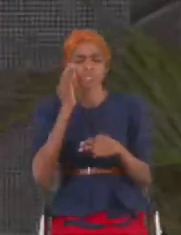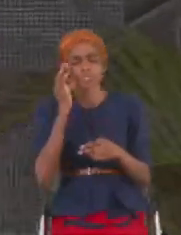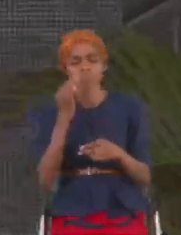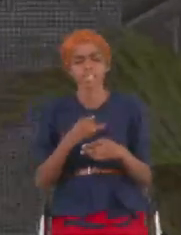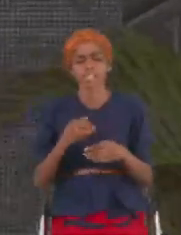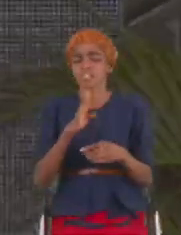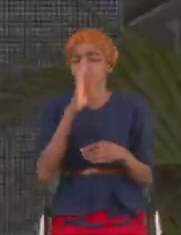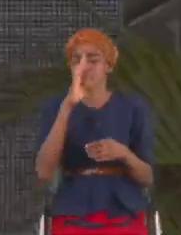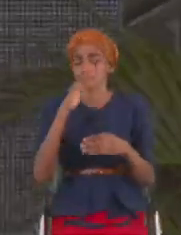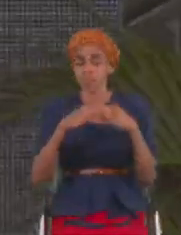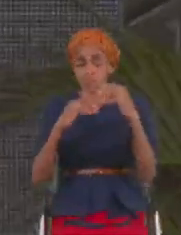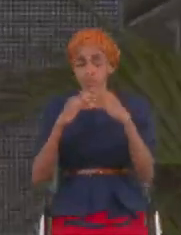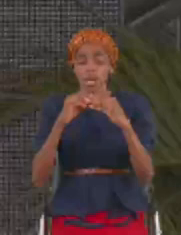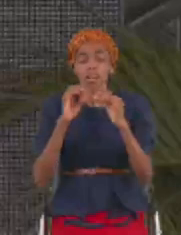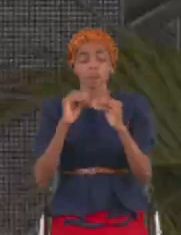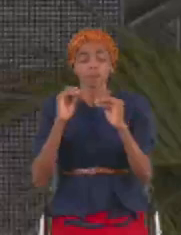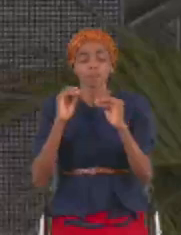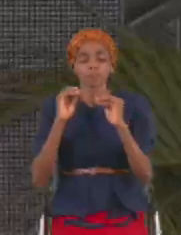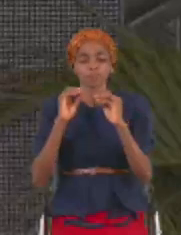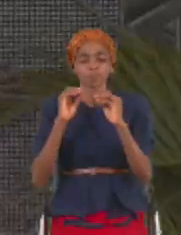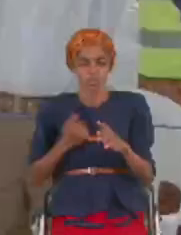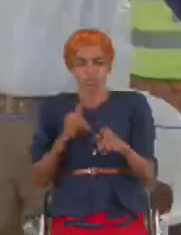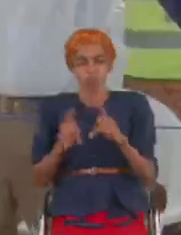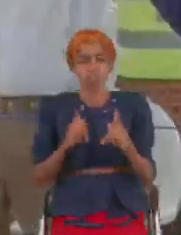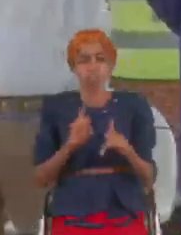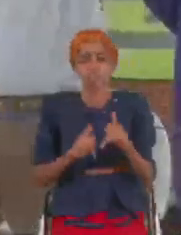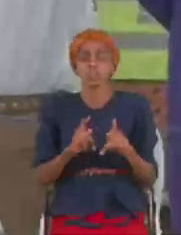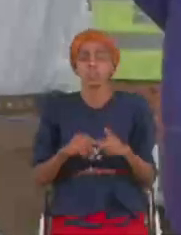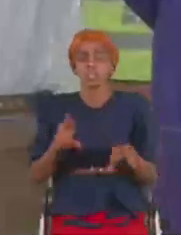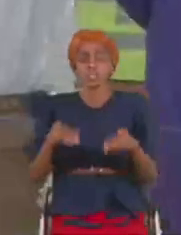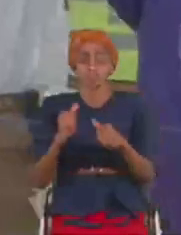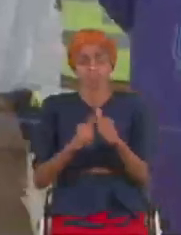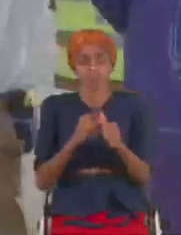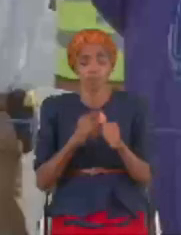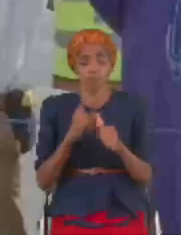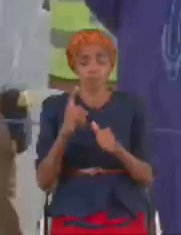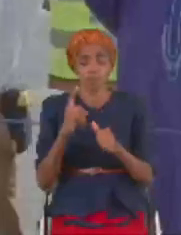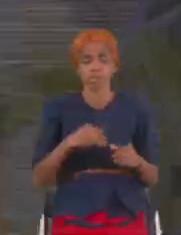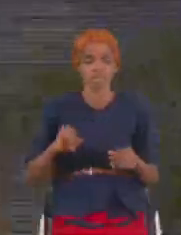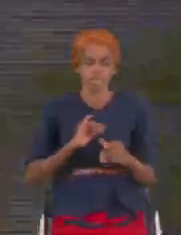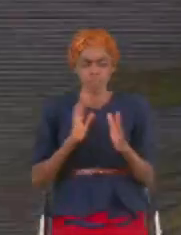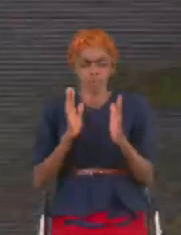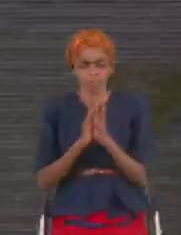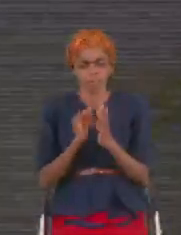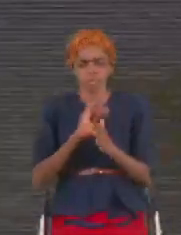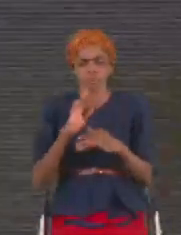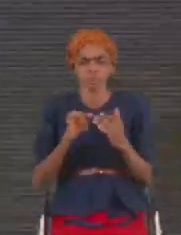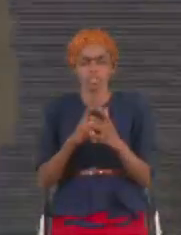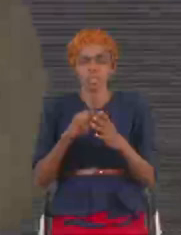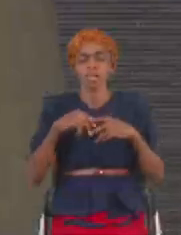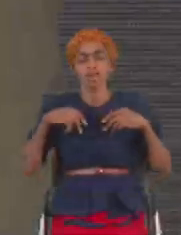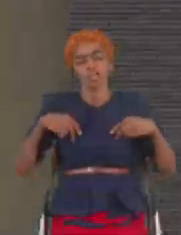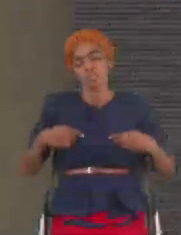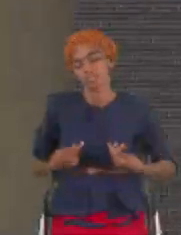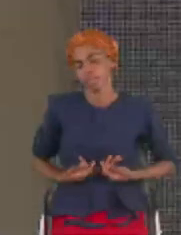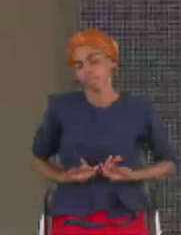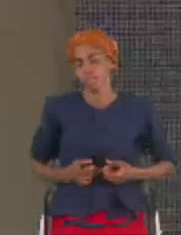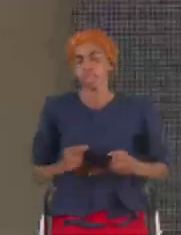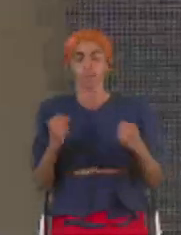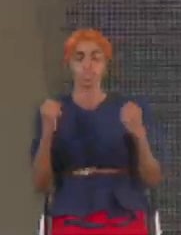fruits et pour nous rigolons membres donnent à chacun de nous et je prie ceux qui sont fatigués déjà